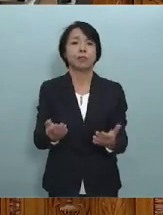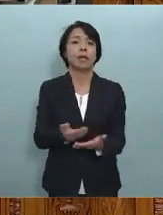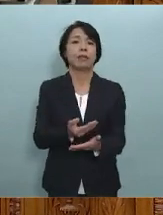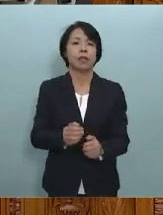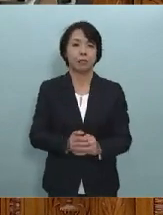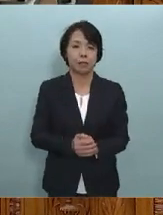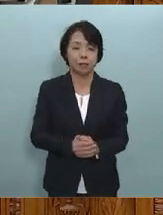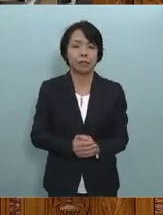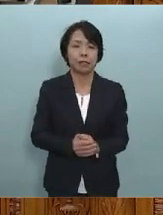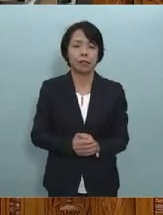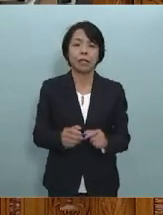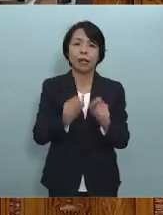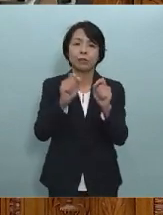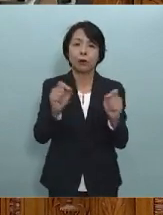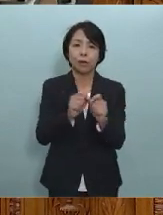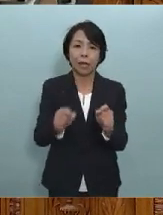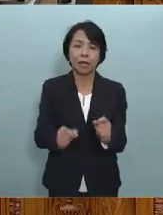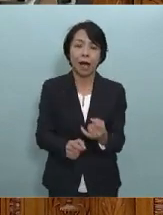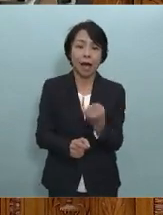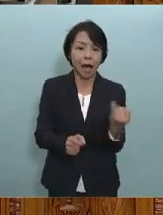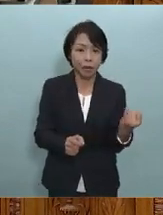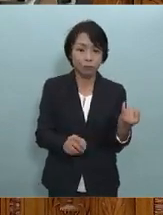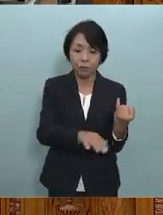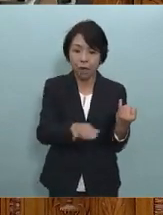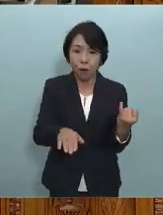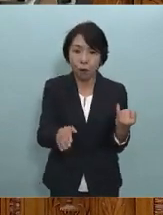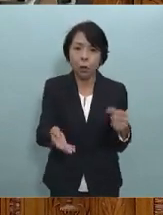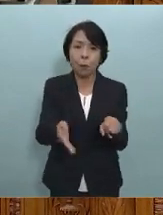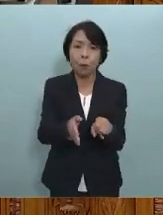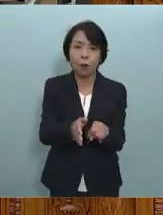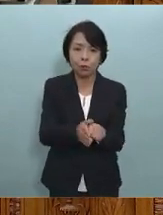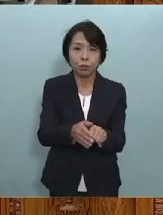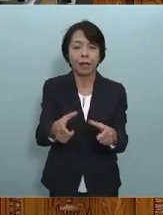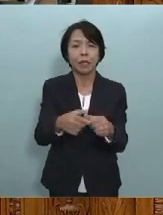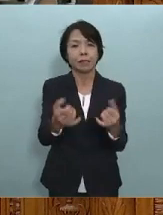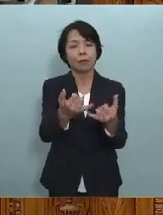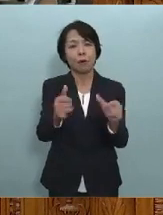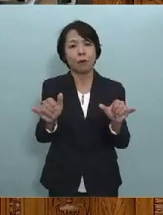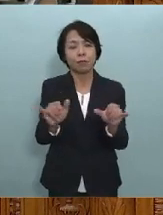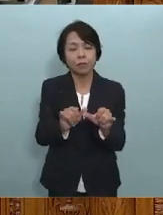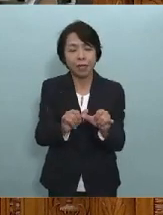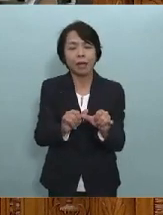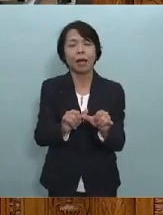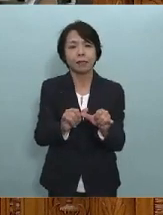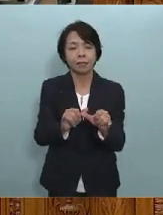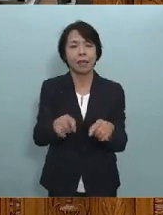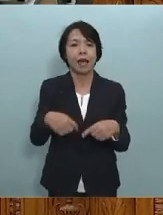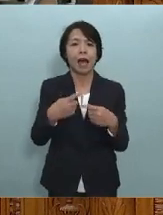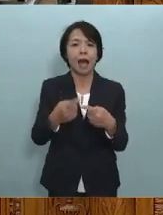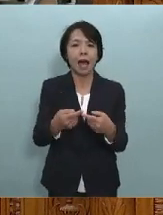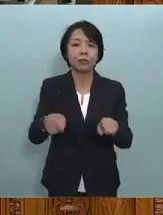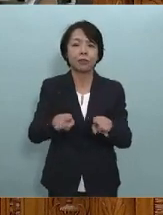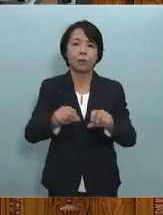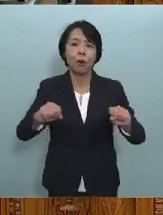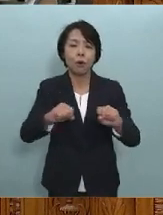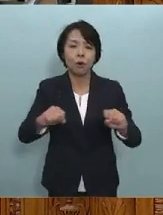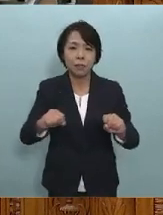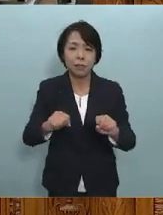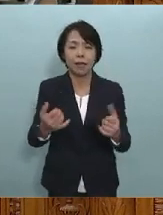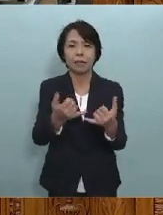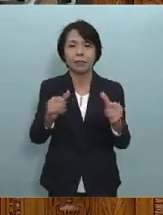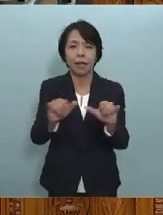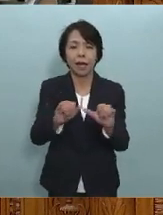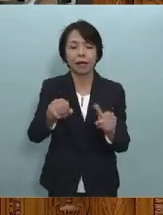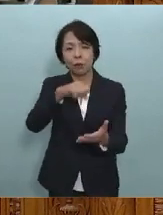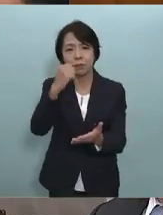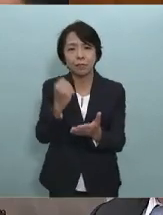その結果配偶者や子供も含めて日本社会に溶け込んでもらう強制社会を実現しなけれ